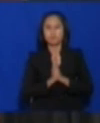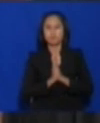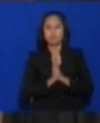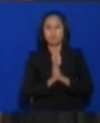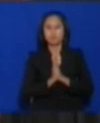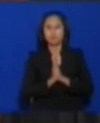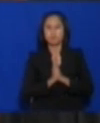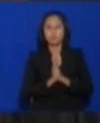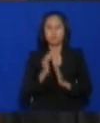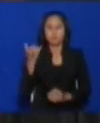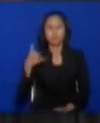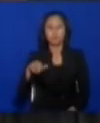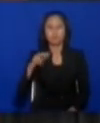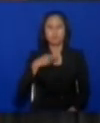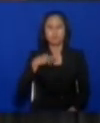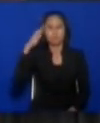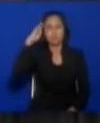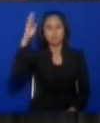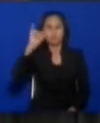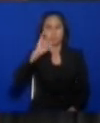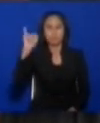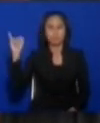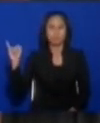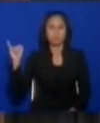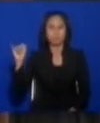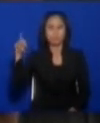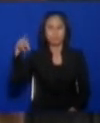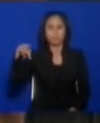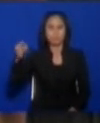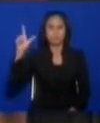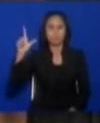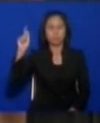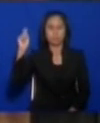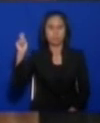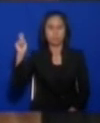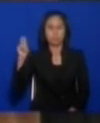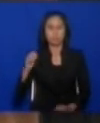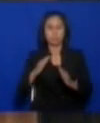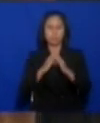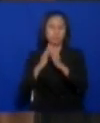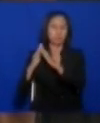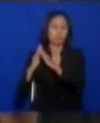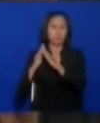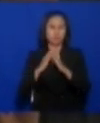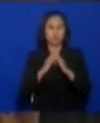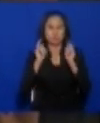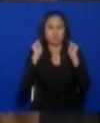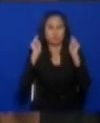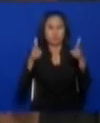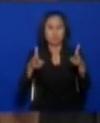Hai Yang saya hormati PLT Walikota Tegal Hai Papa Rafa